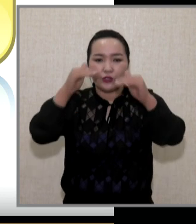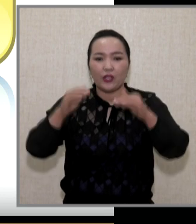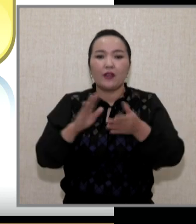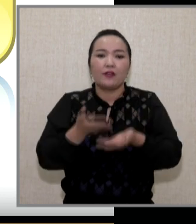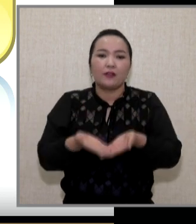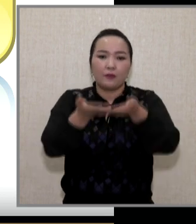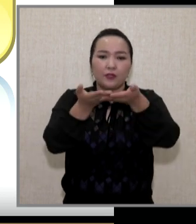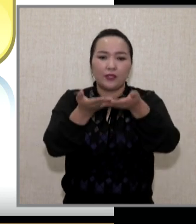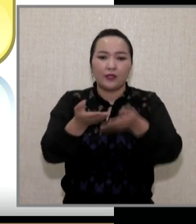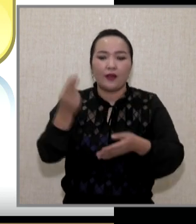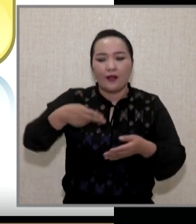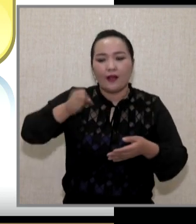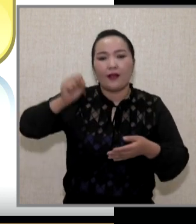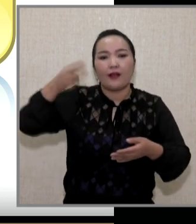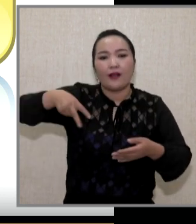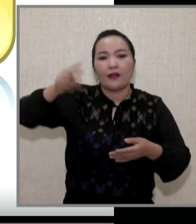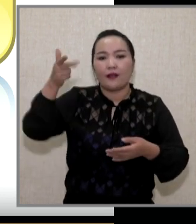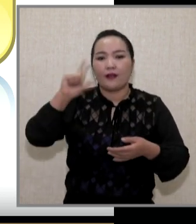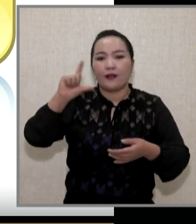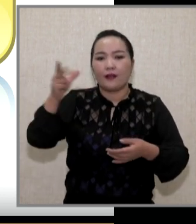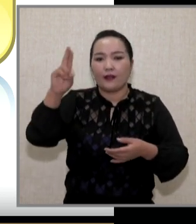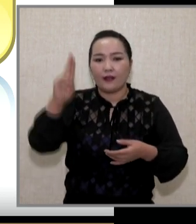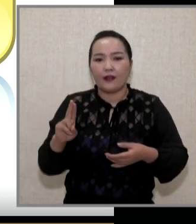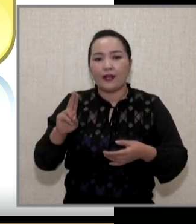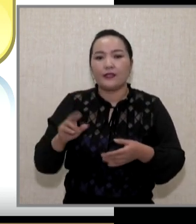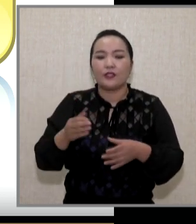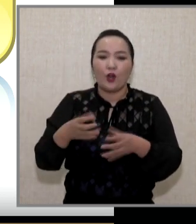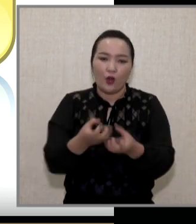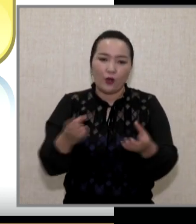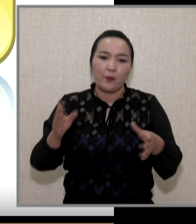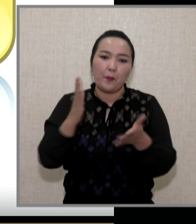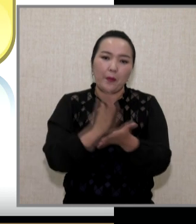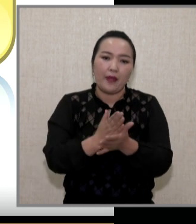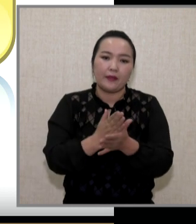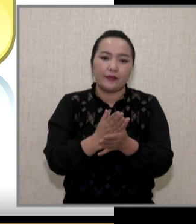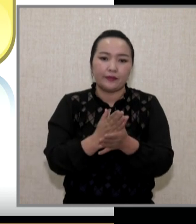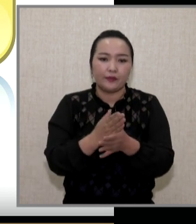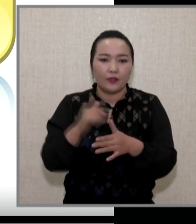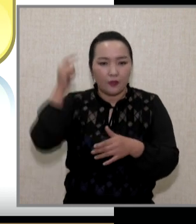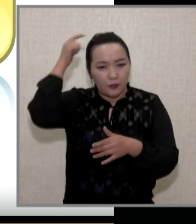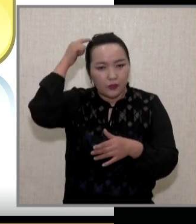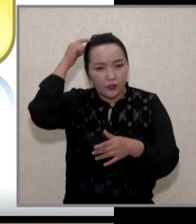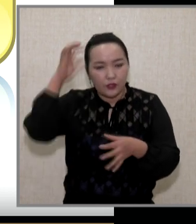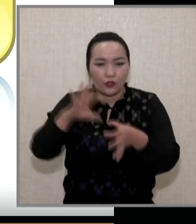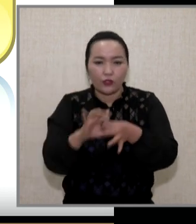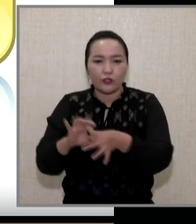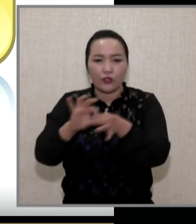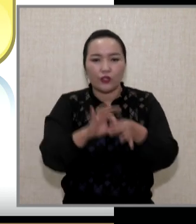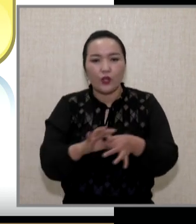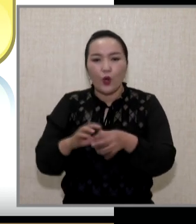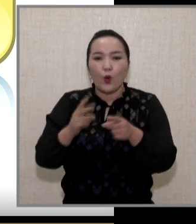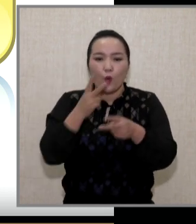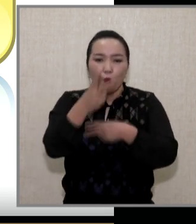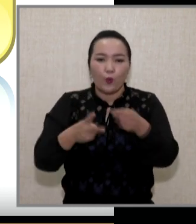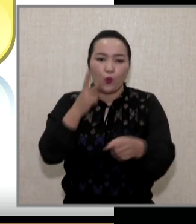бас хангадаг байгаа. За тийм учраас хүүхдүүд маань сүү ууж хэвшээрээ. За гуравдугаар жишээ бол айраг байна. За айраг нь бол хүний биед